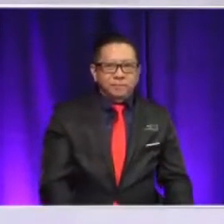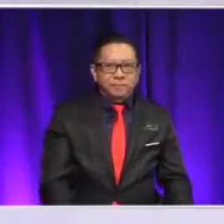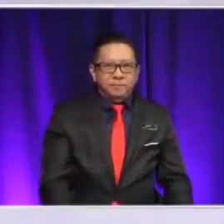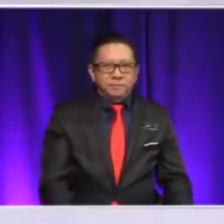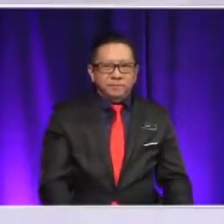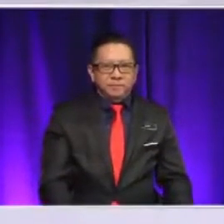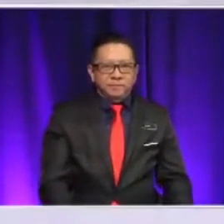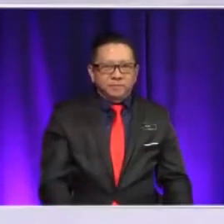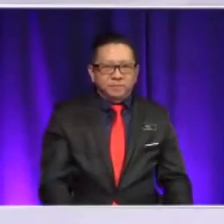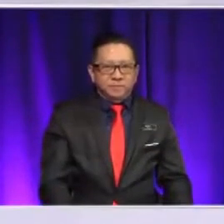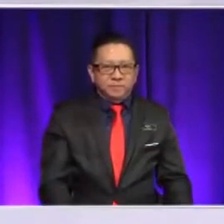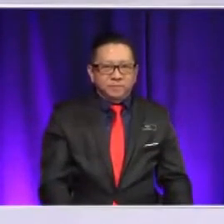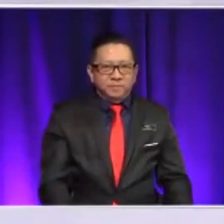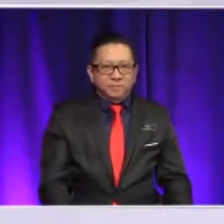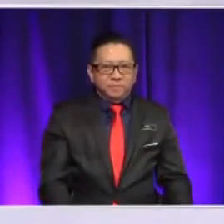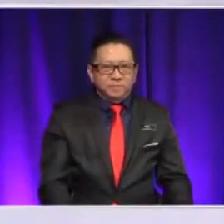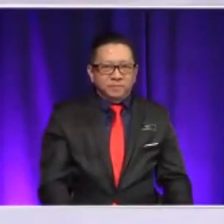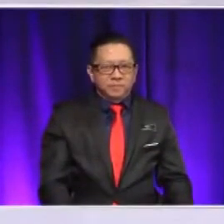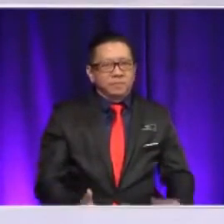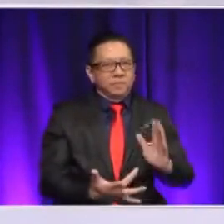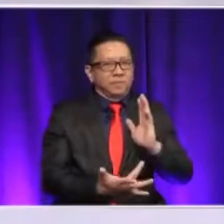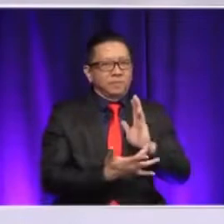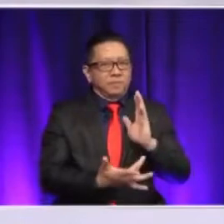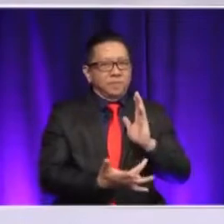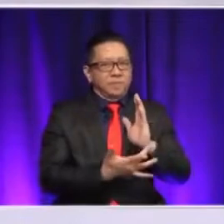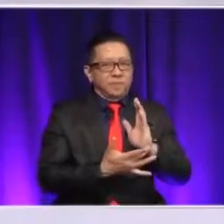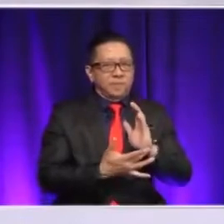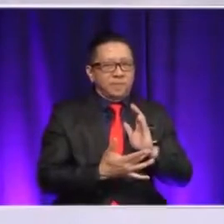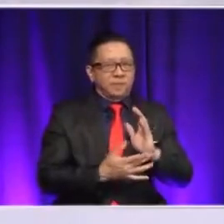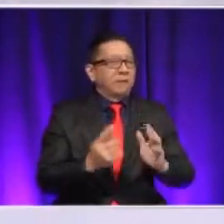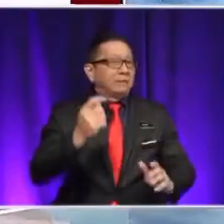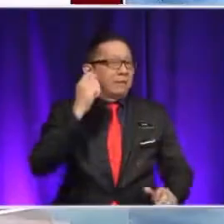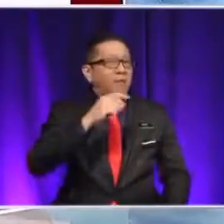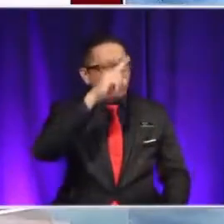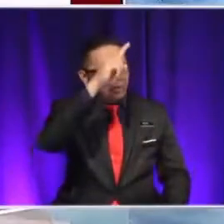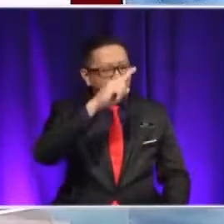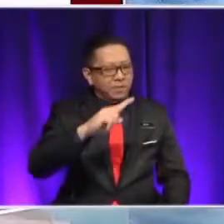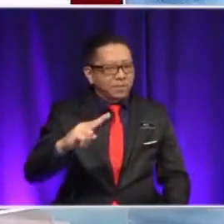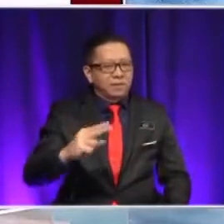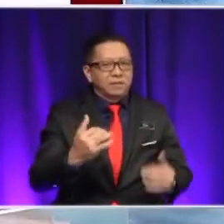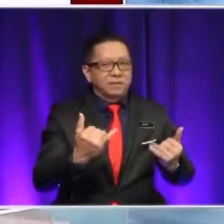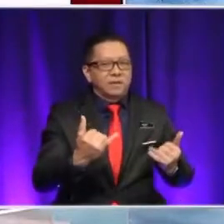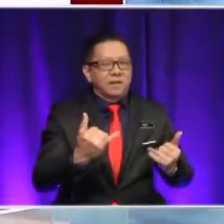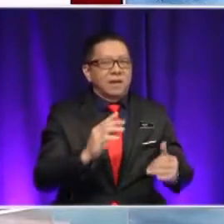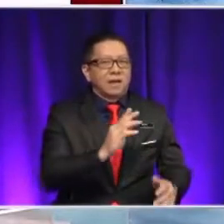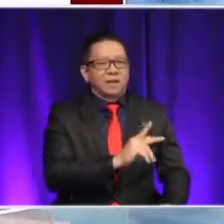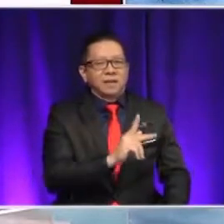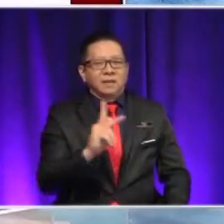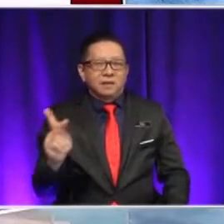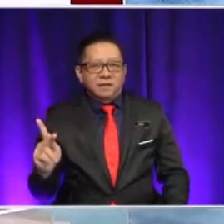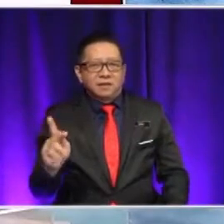baik gini ini ucapannya ah tadi atas bawah sekarang ah kiri-ke-kanan